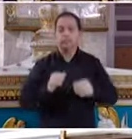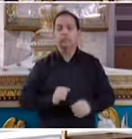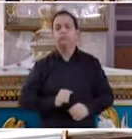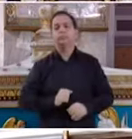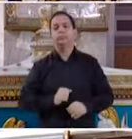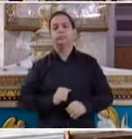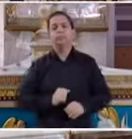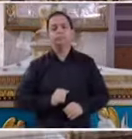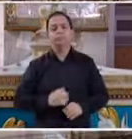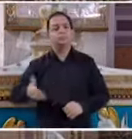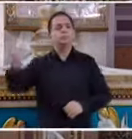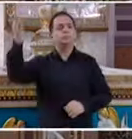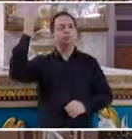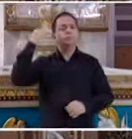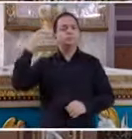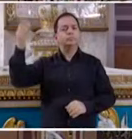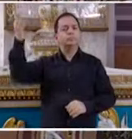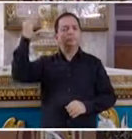Το καιρό εκείνο,